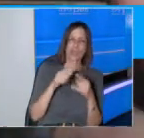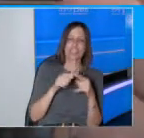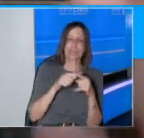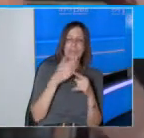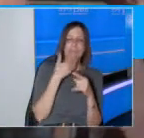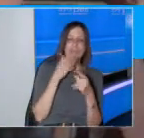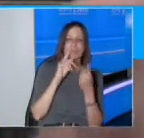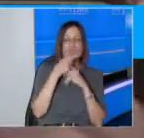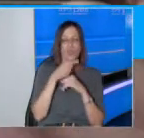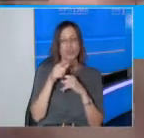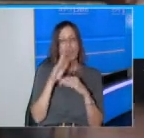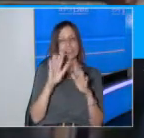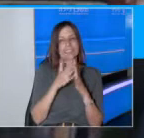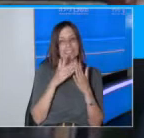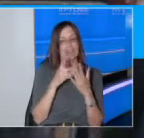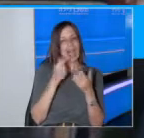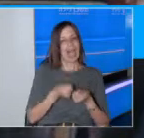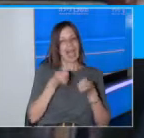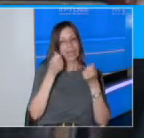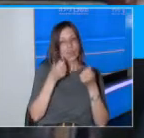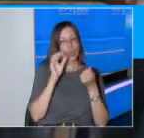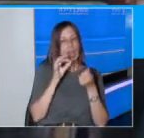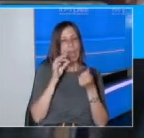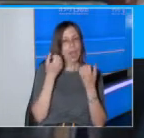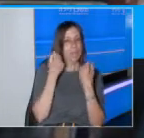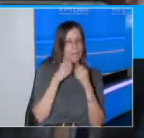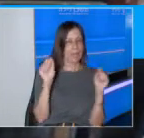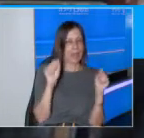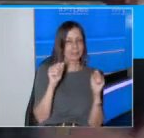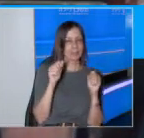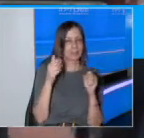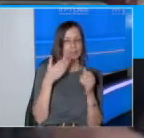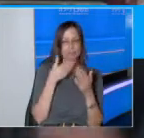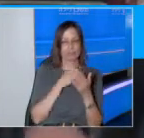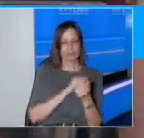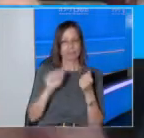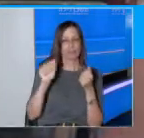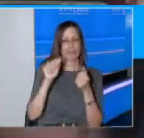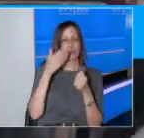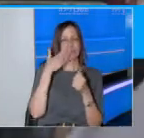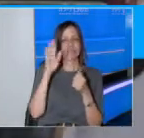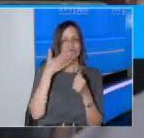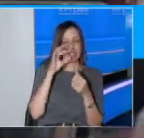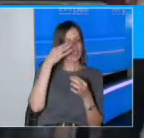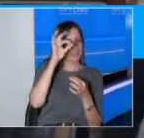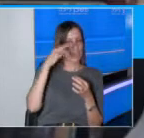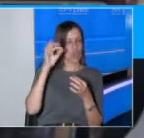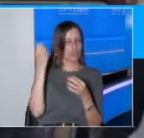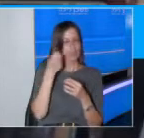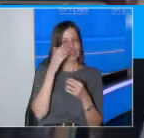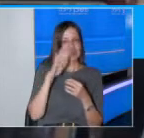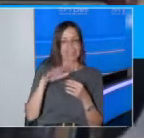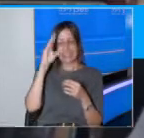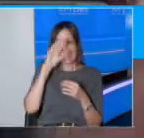היהודיים, והפכו אותו לספר לחינוך הממלכתי. כלומר, הורידו את המזוזה, הורידו את נרות שבת, ובעצם הילד רואה ספר שאין בו שום